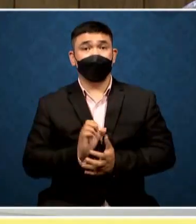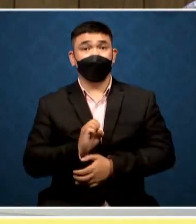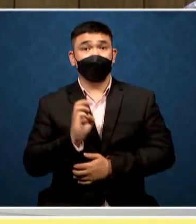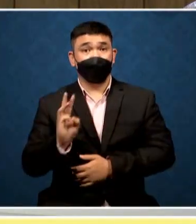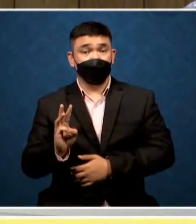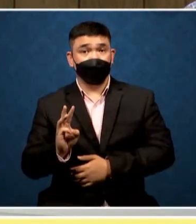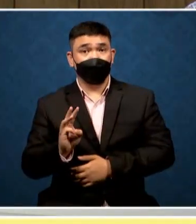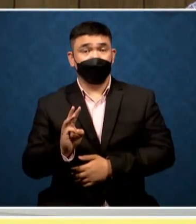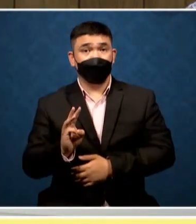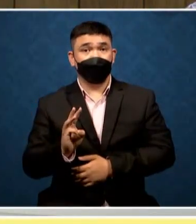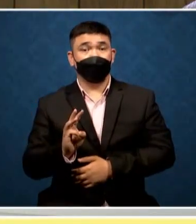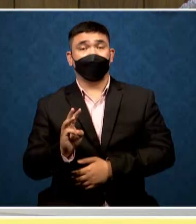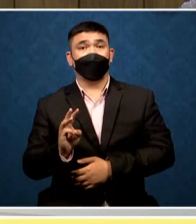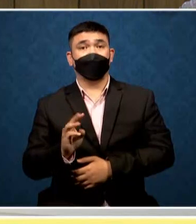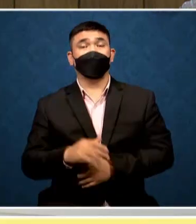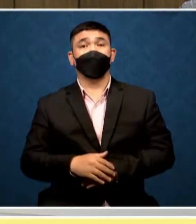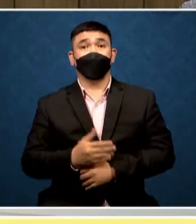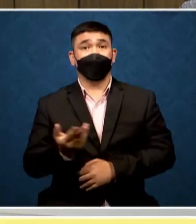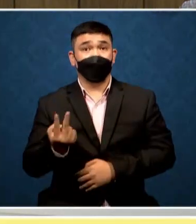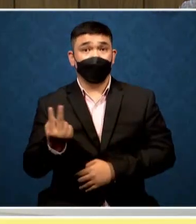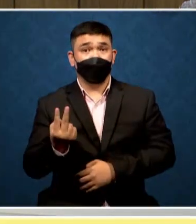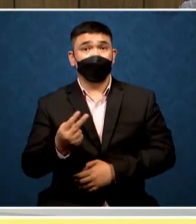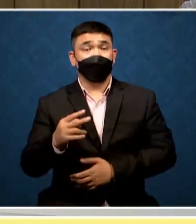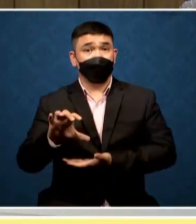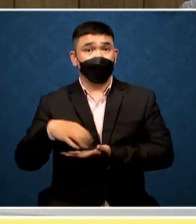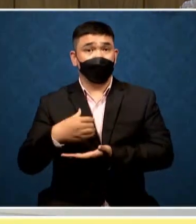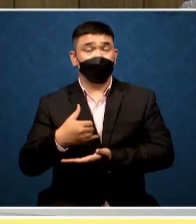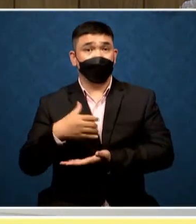ท่านพลเรือเอกศักดิ์สิทธิ์นะครับที่กรุณา